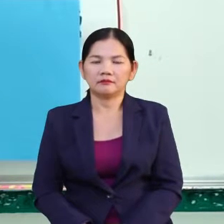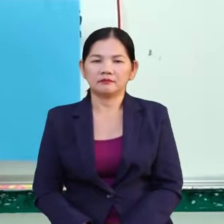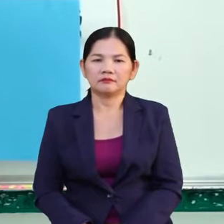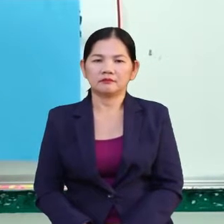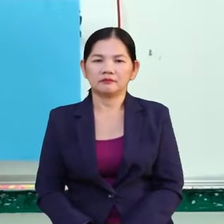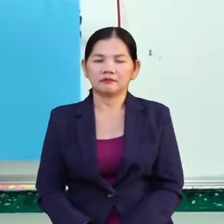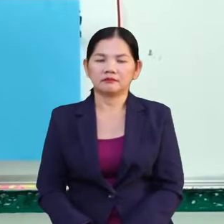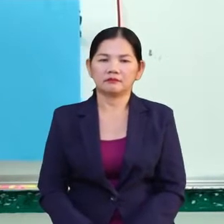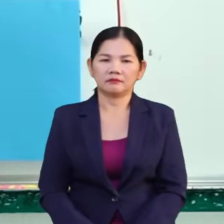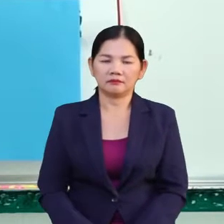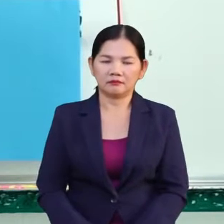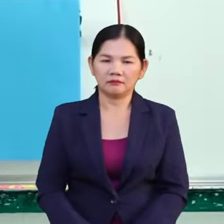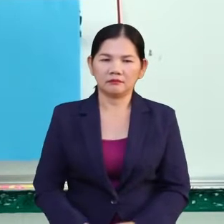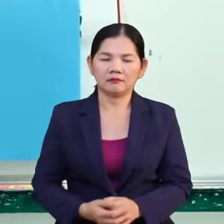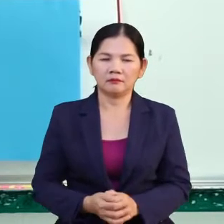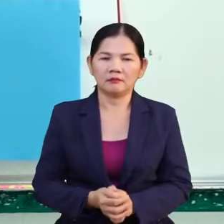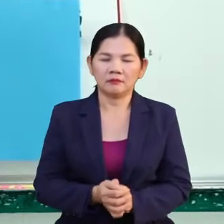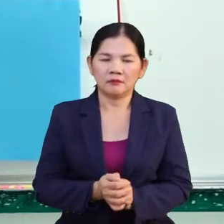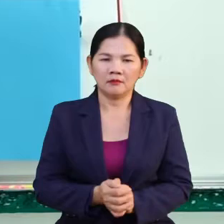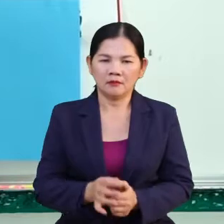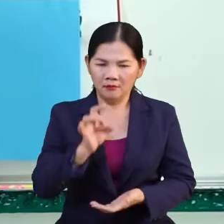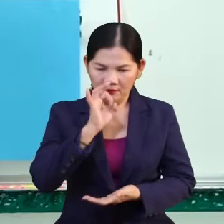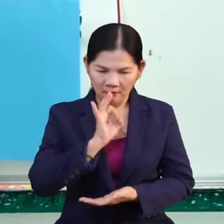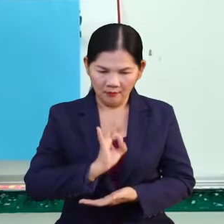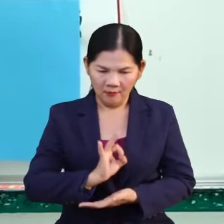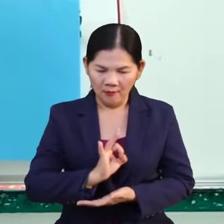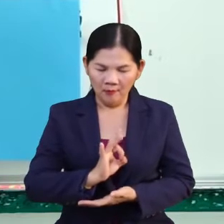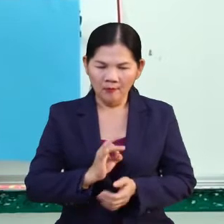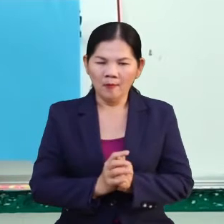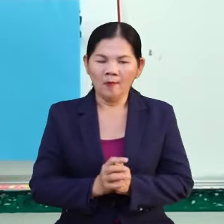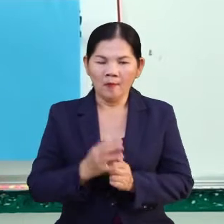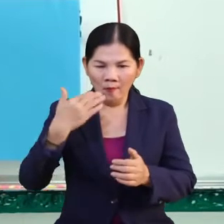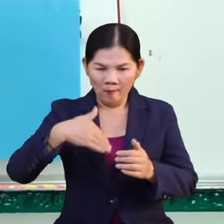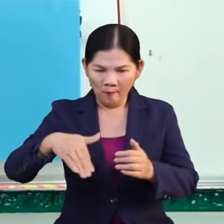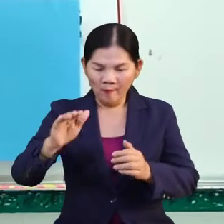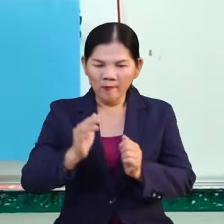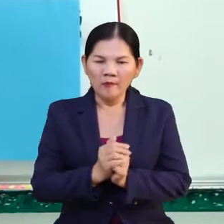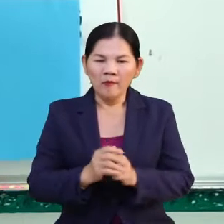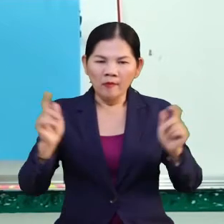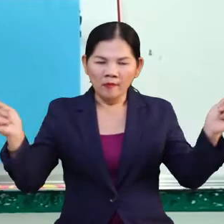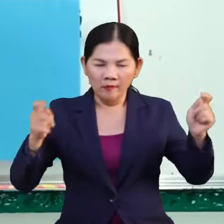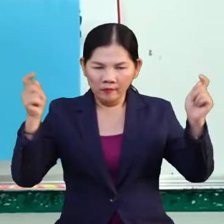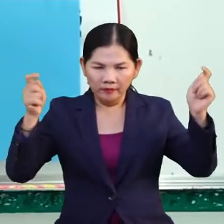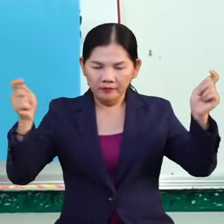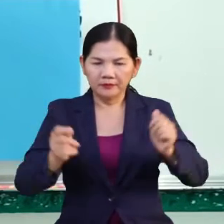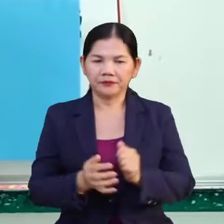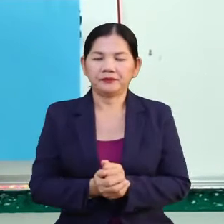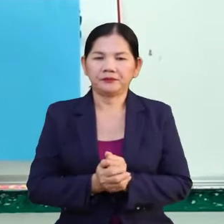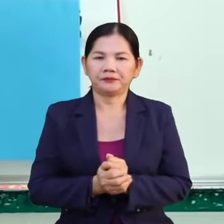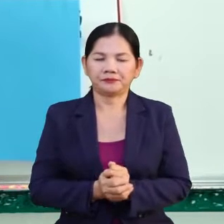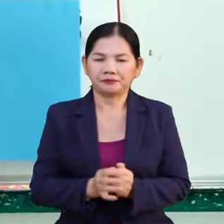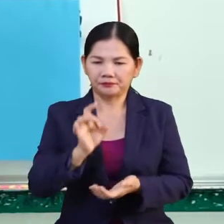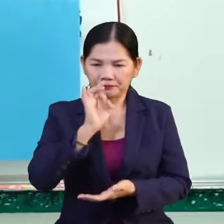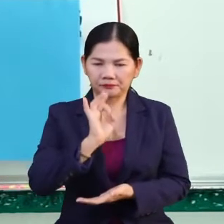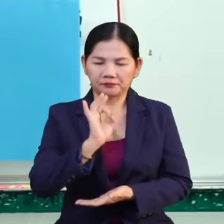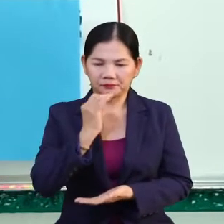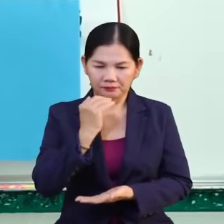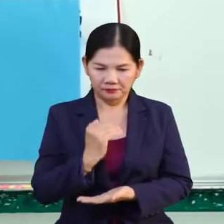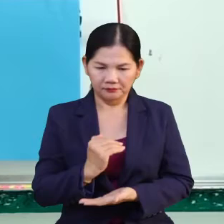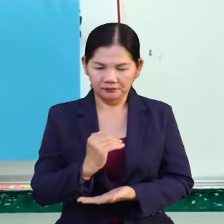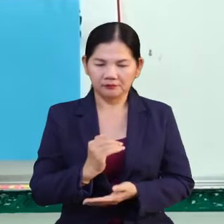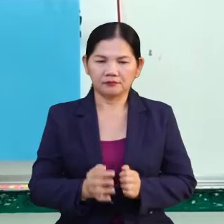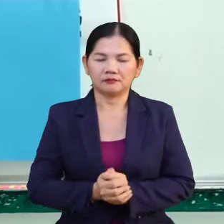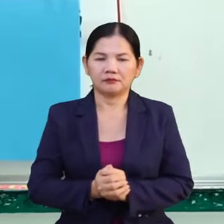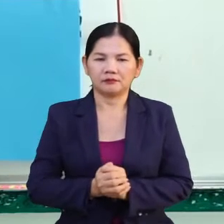ធម្មតាយើងចាកម្មពុទ្ធសាសនាយើងតែងតែទៅវត្តនៅពេលរដូវបុណ្យទានចាថ្ងៃសិលអញ្ចឹងណាកូន